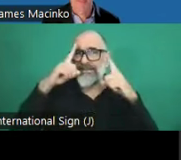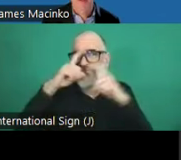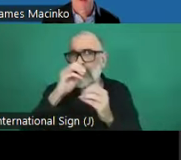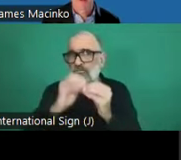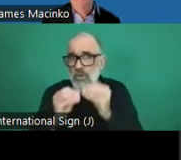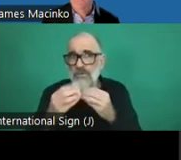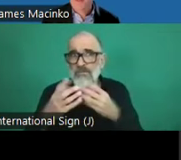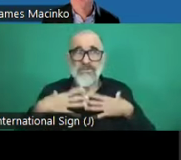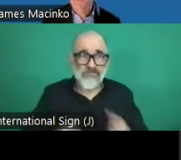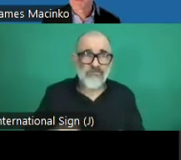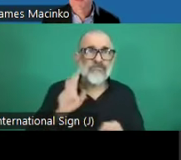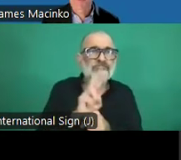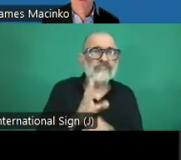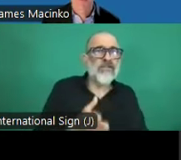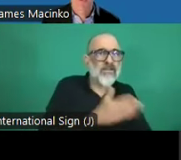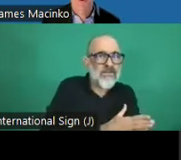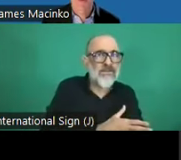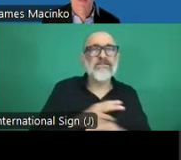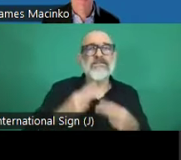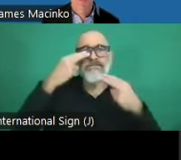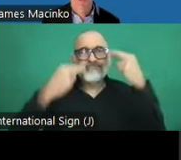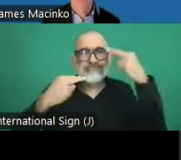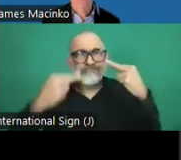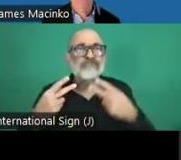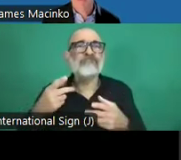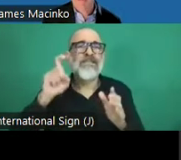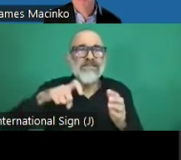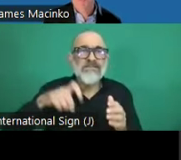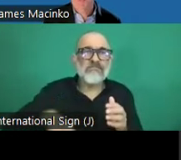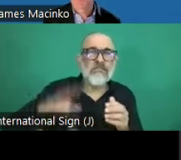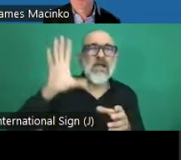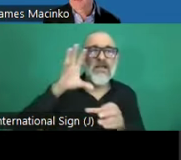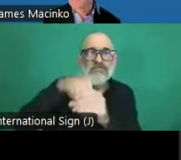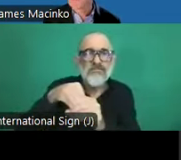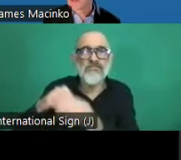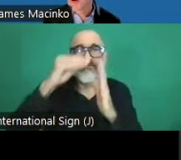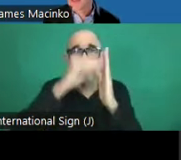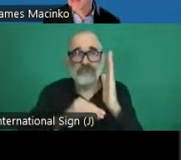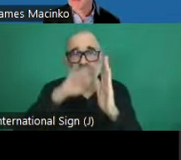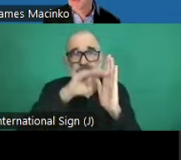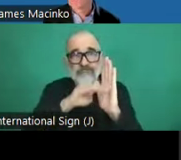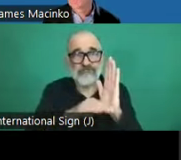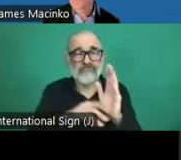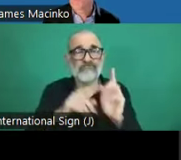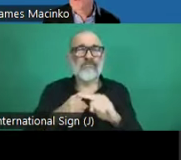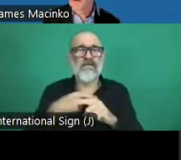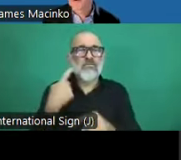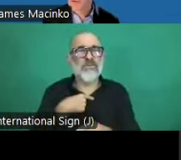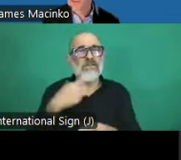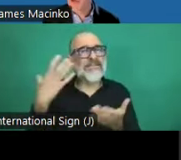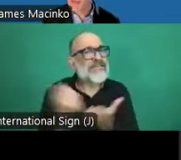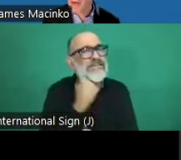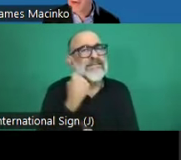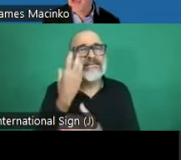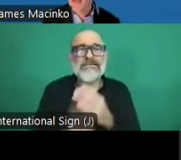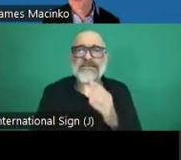que l'information importante que nous pouvons en sortir. Est-ce que nous pouvons demander à les gens